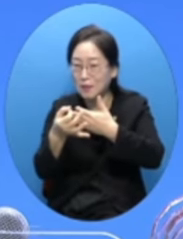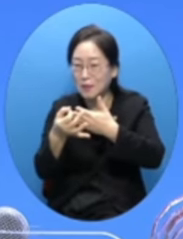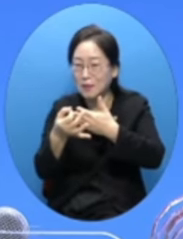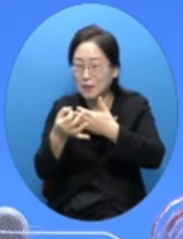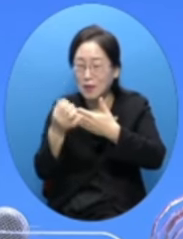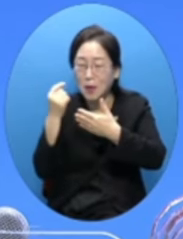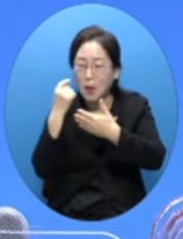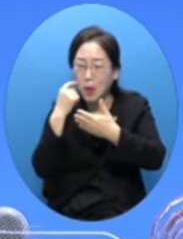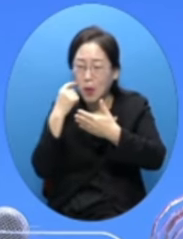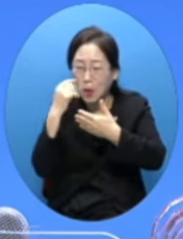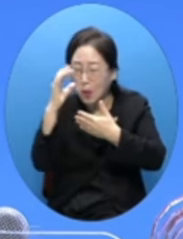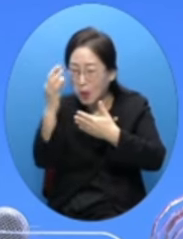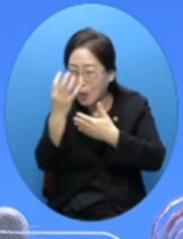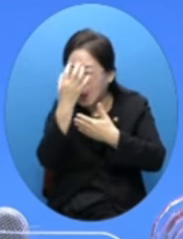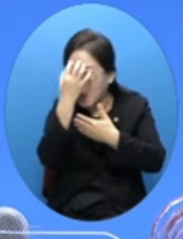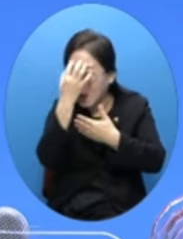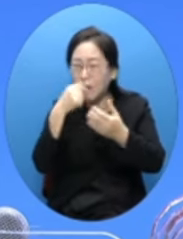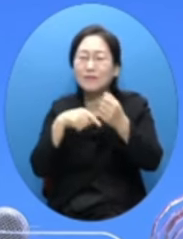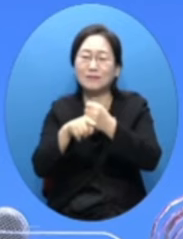가면을 쓰고 살아가고 있는 것입니다.